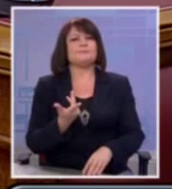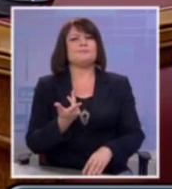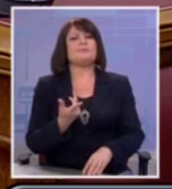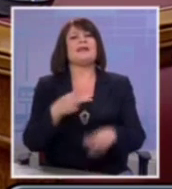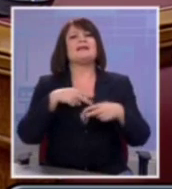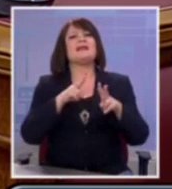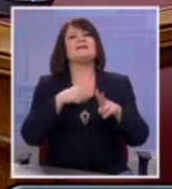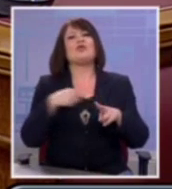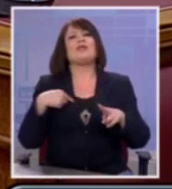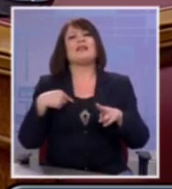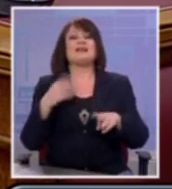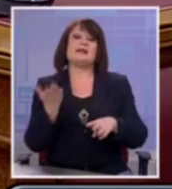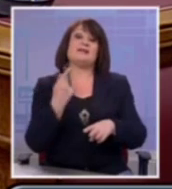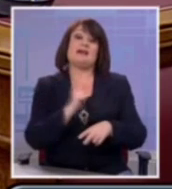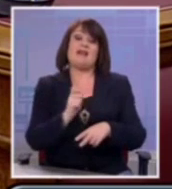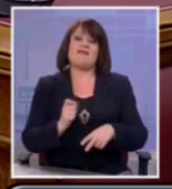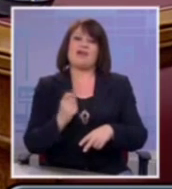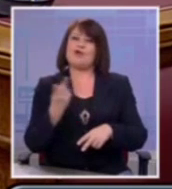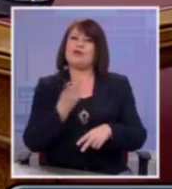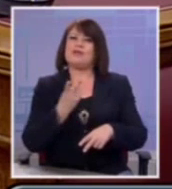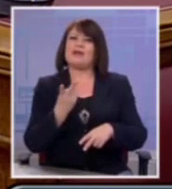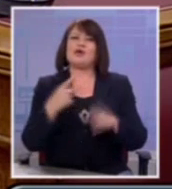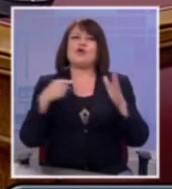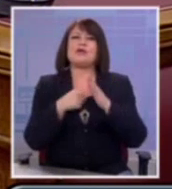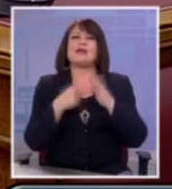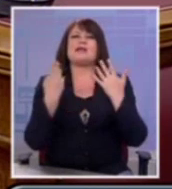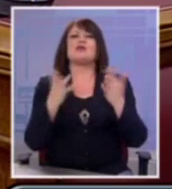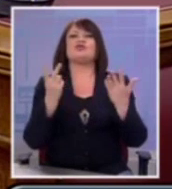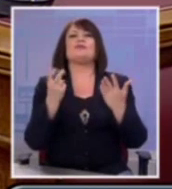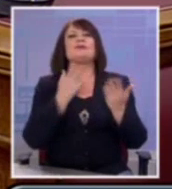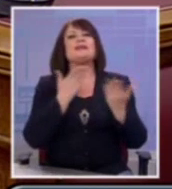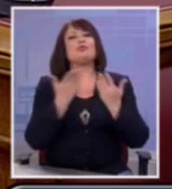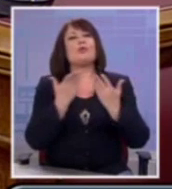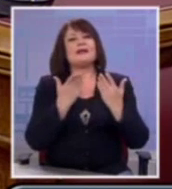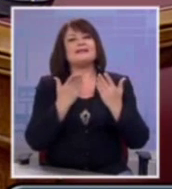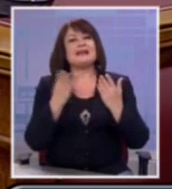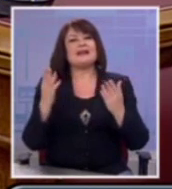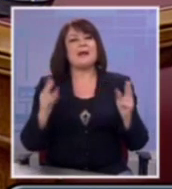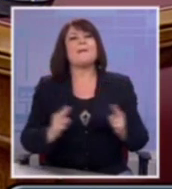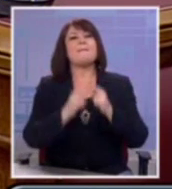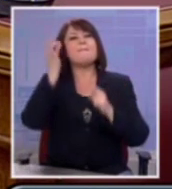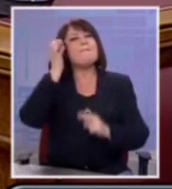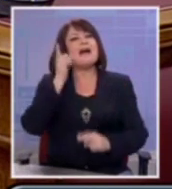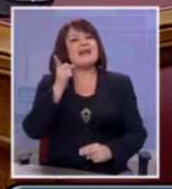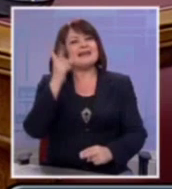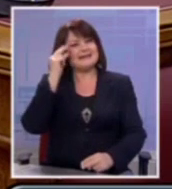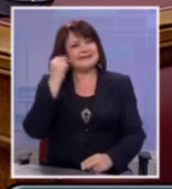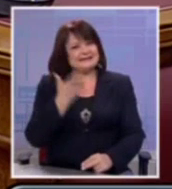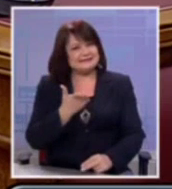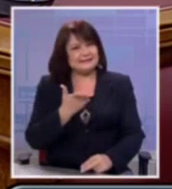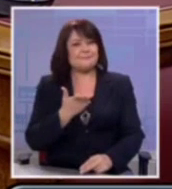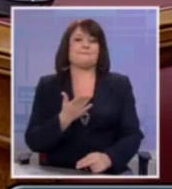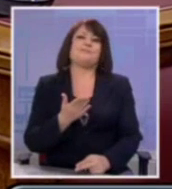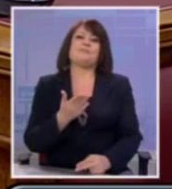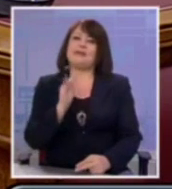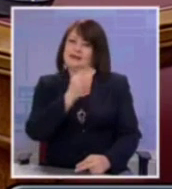στο γραφείο του. Οι δύο άντρες γνωριζόνταν από τη δεκαετία του 70, όταν και οι δύο σπούδαζαν στο Πανεπιστήμιο των Παρισίων. Σύμφωνα με τον Ρουβελιώτη,